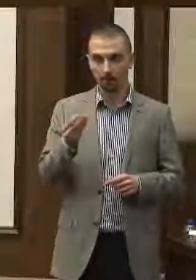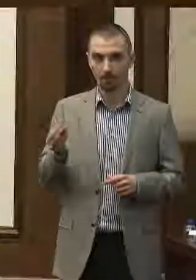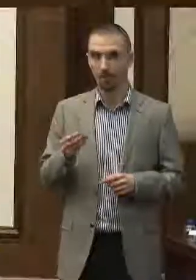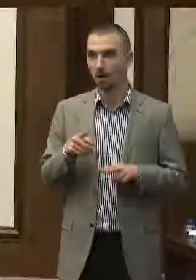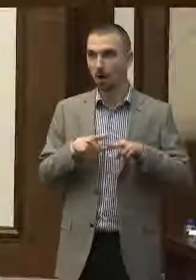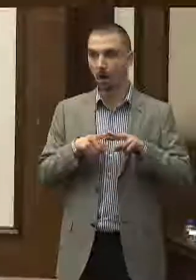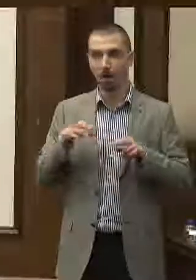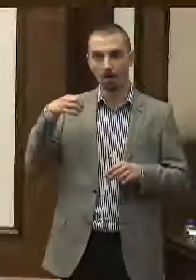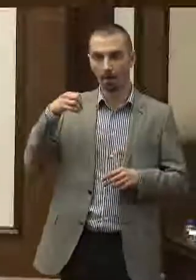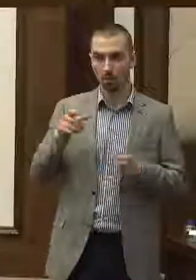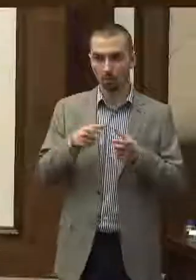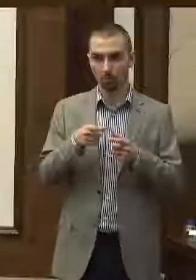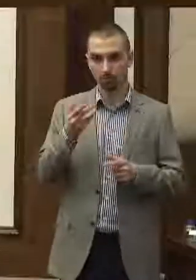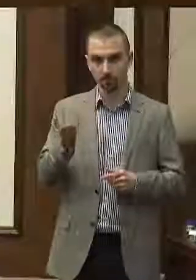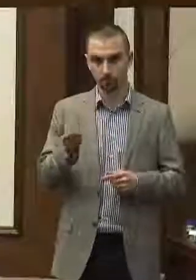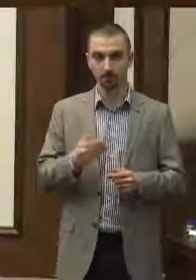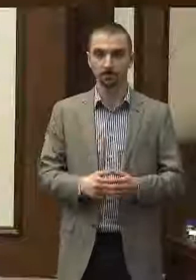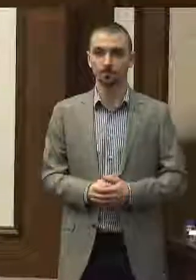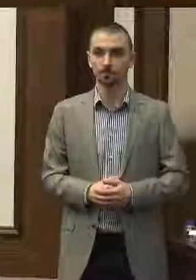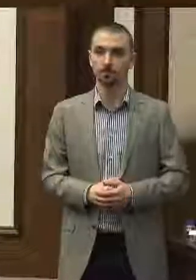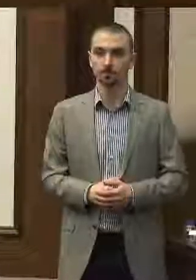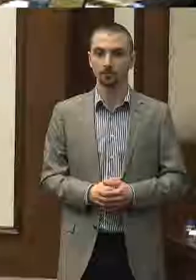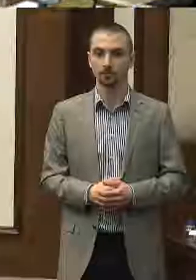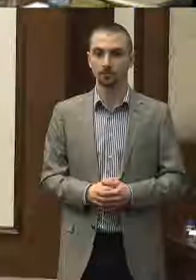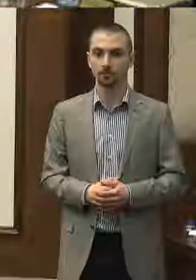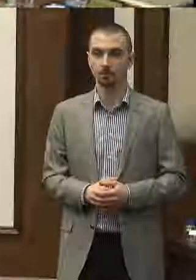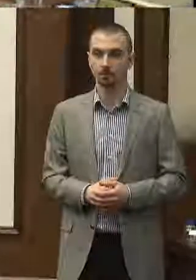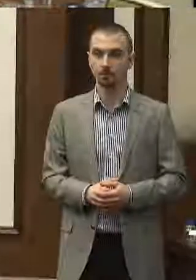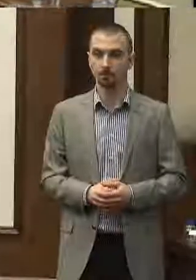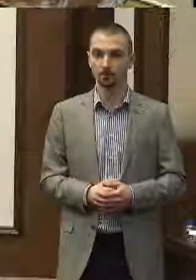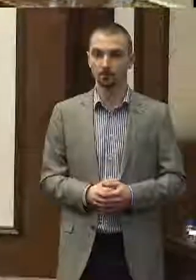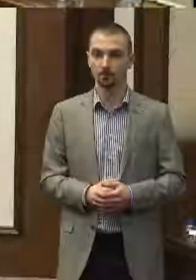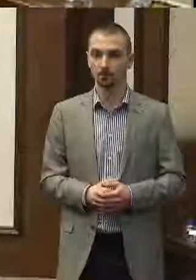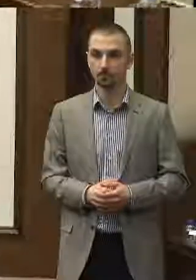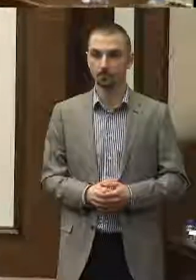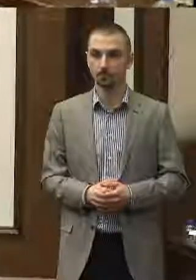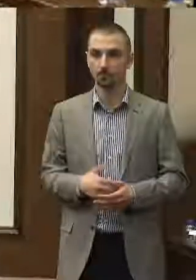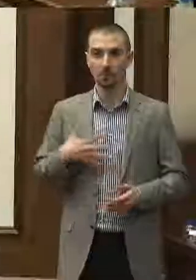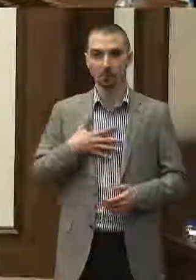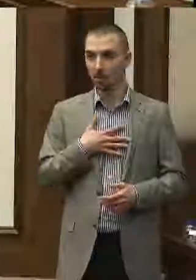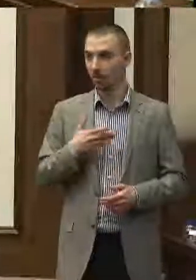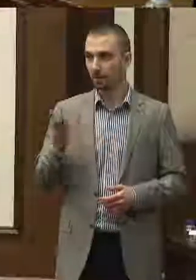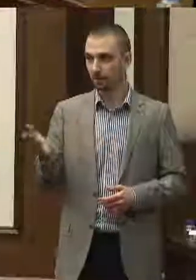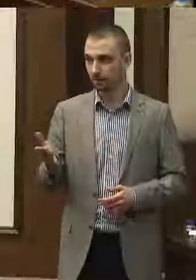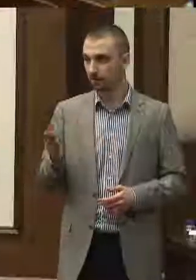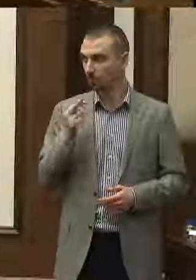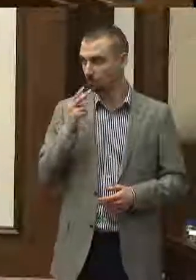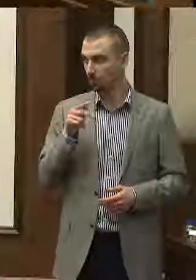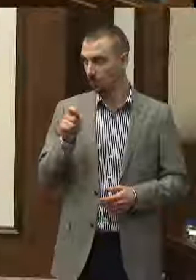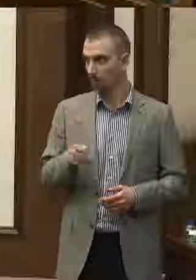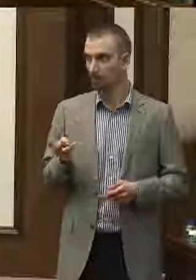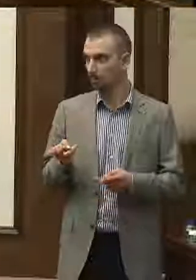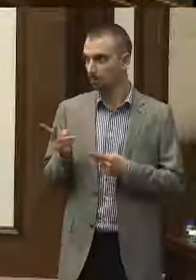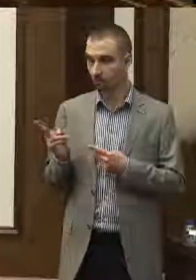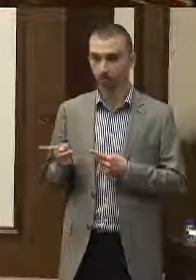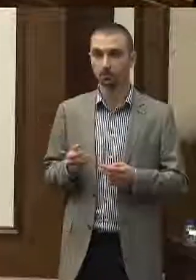grubu. Buyurun Recep Bey. CHP grubu siz konuşacaksınız, tamam.